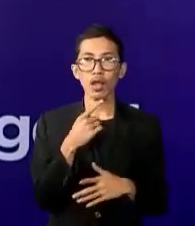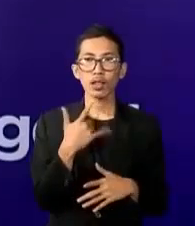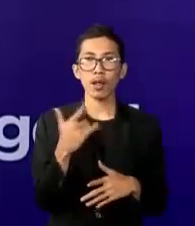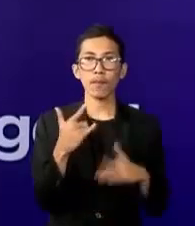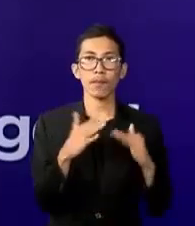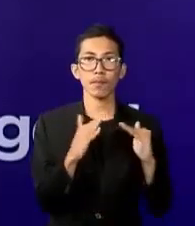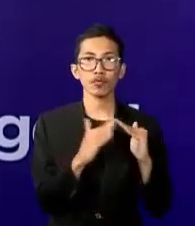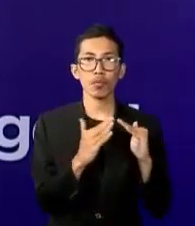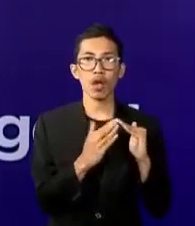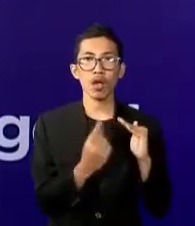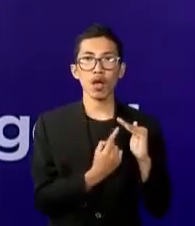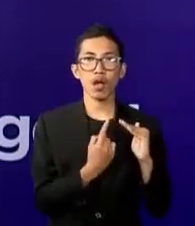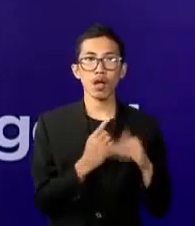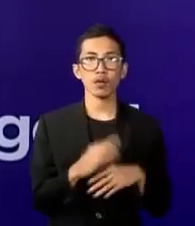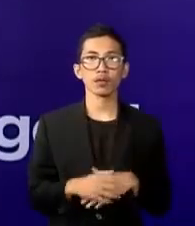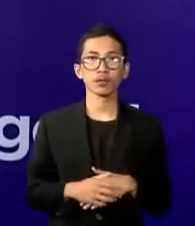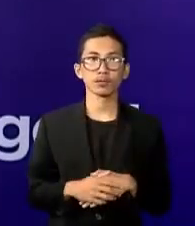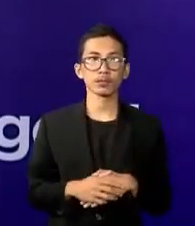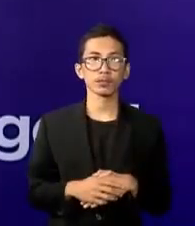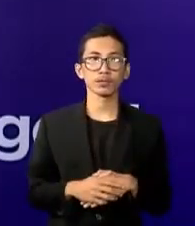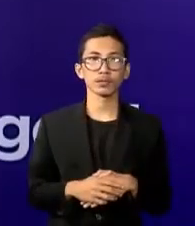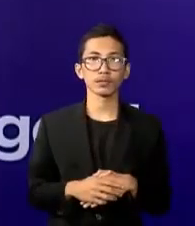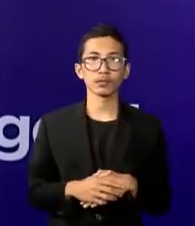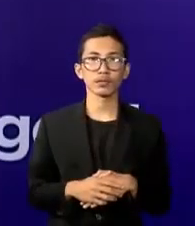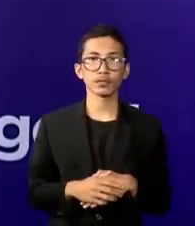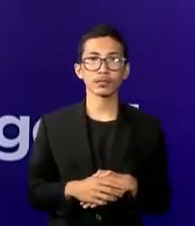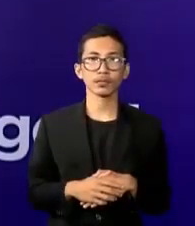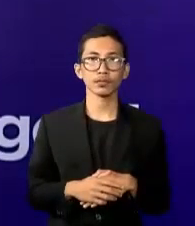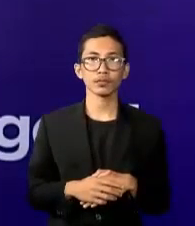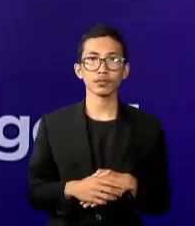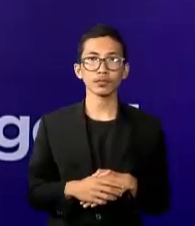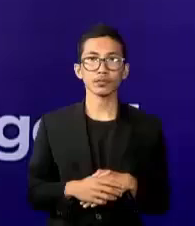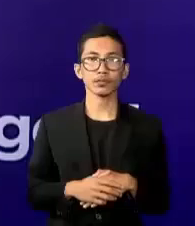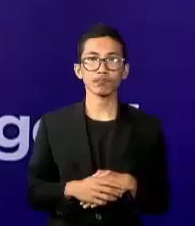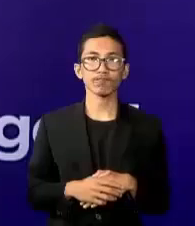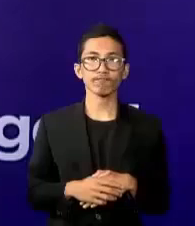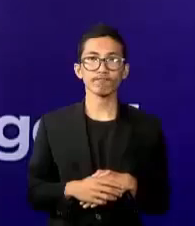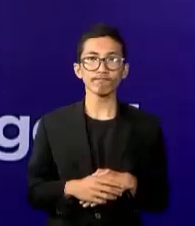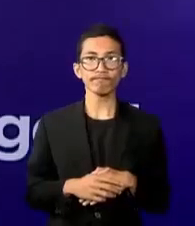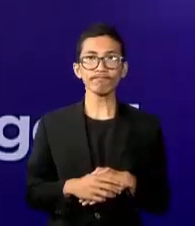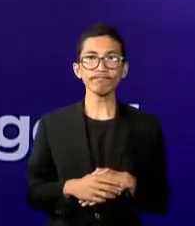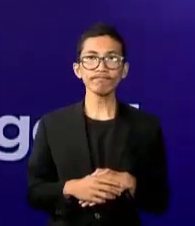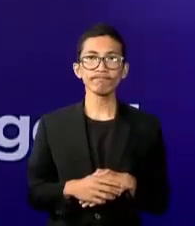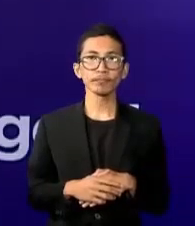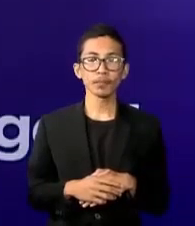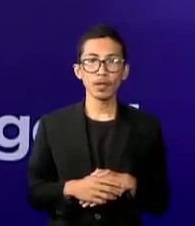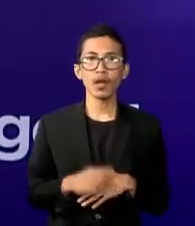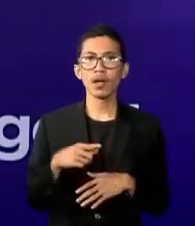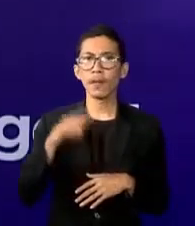otya tangan yang cuci hidung juga air biasa atau